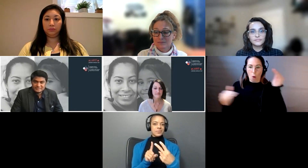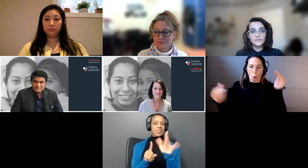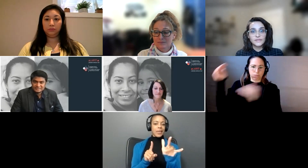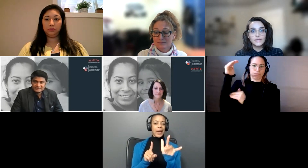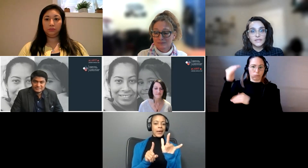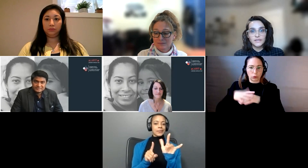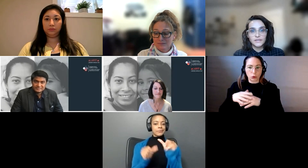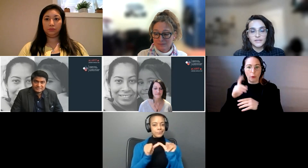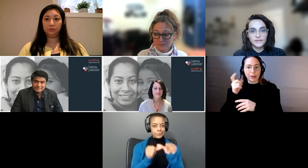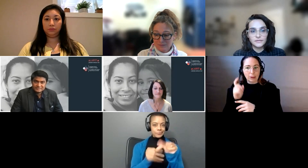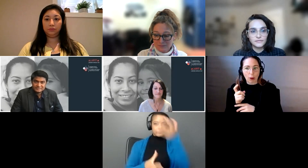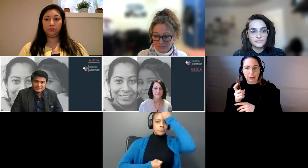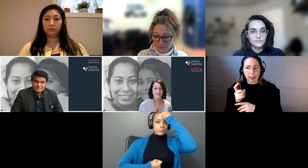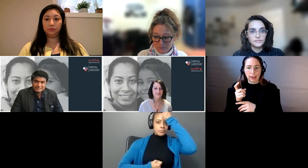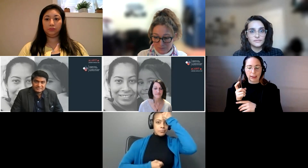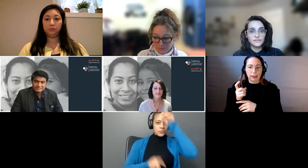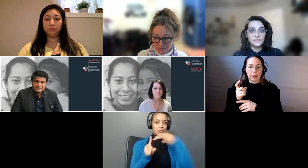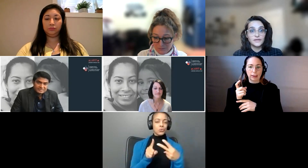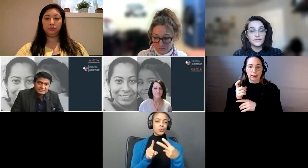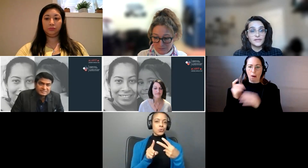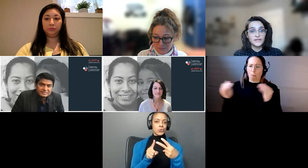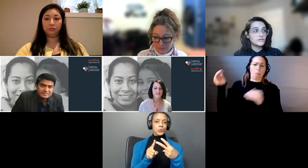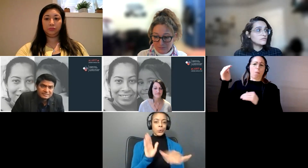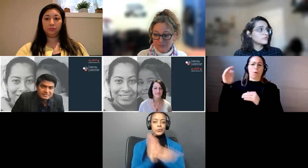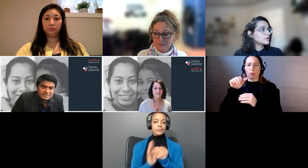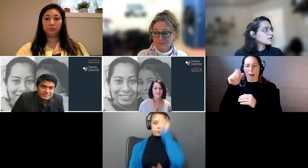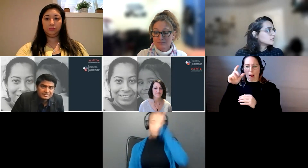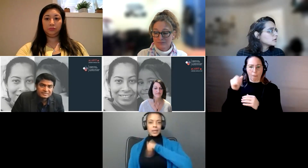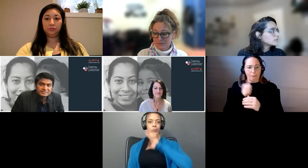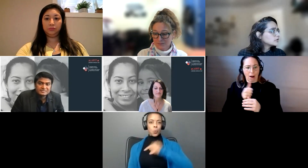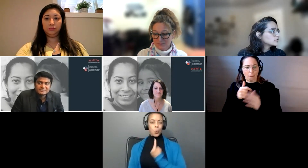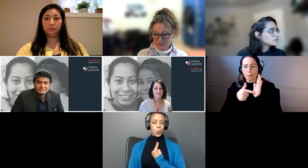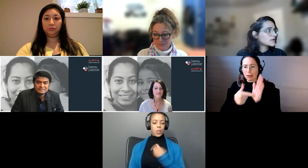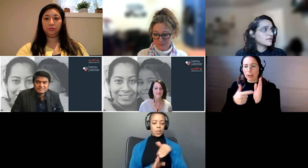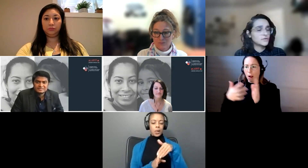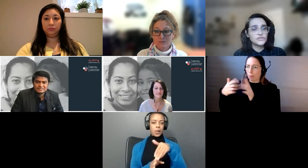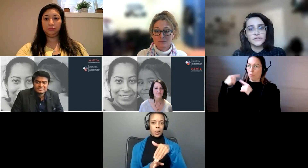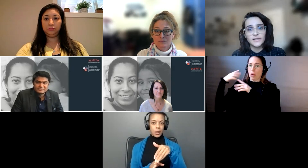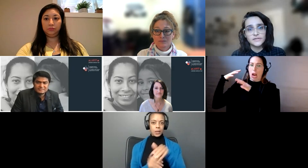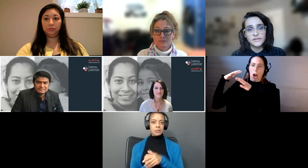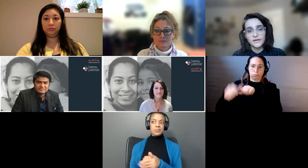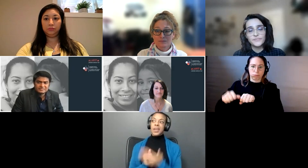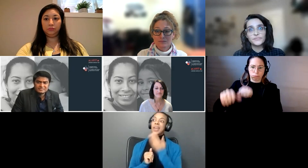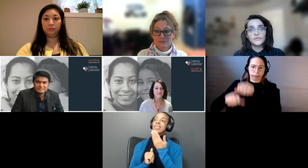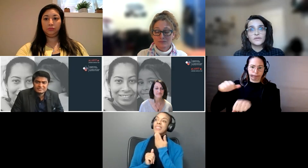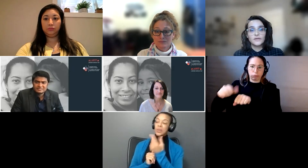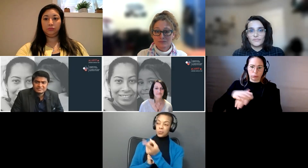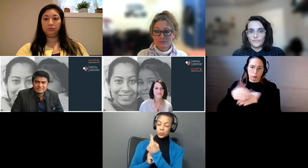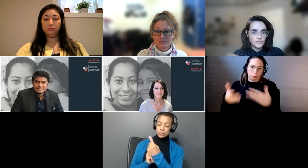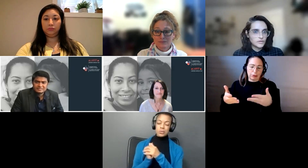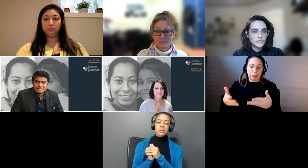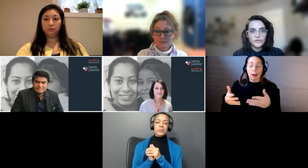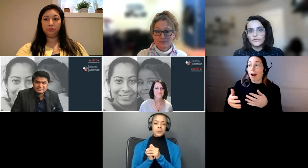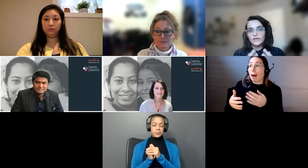sexualité qui a, d'une certaine façon, colonisé notre agenda. Oui, merci pour ta question.